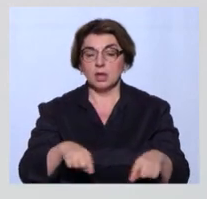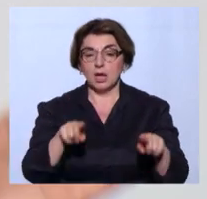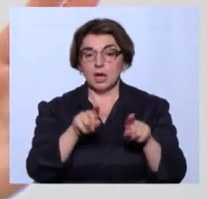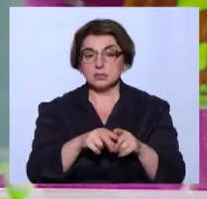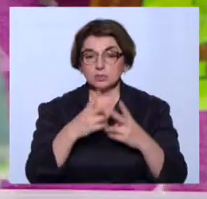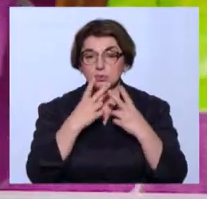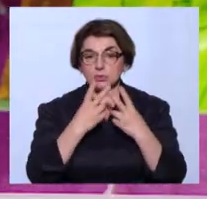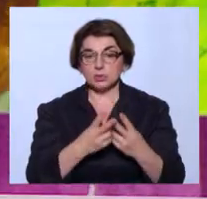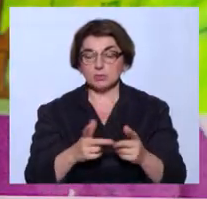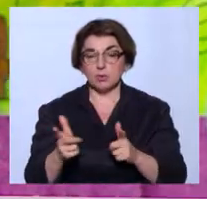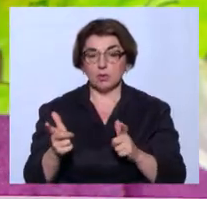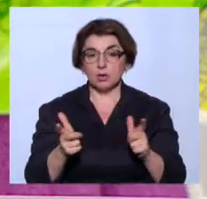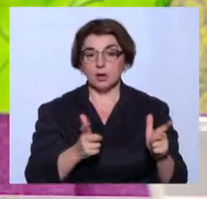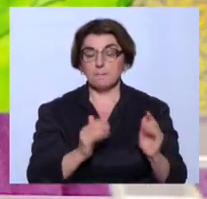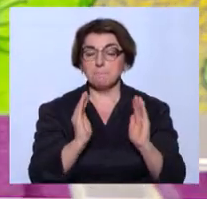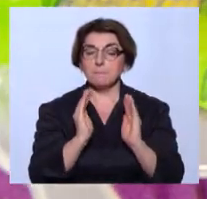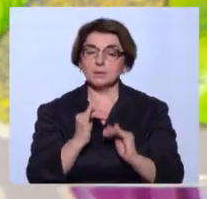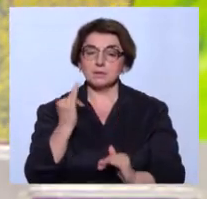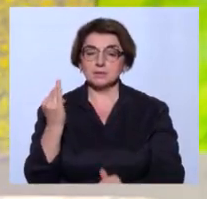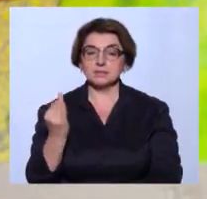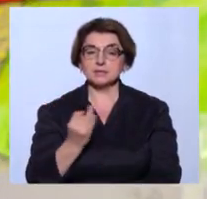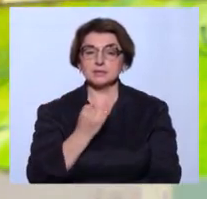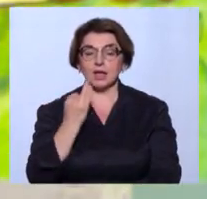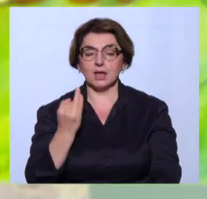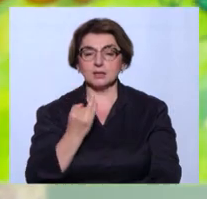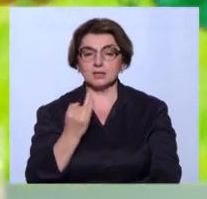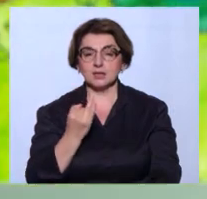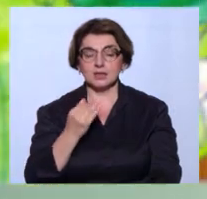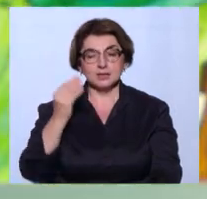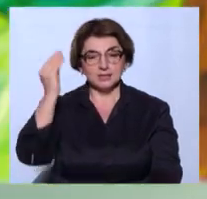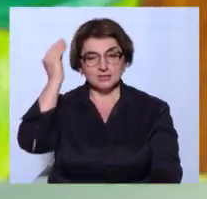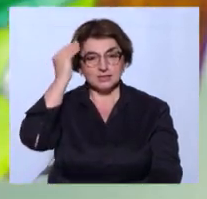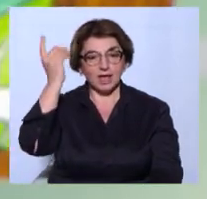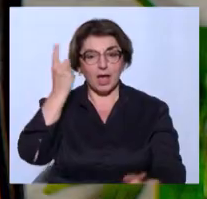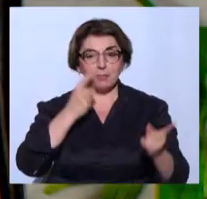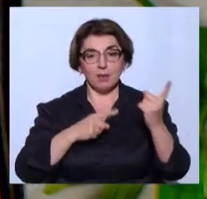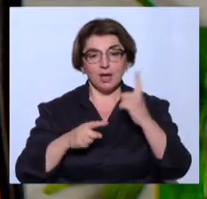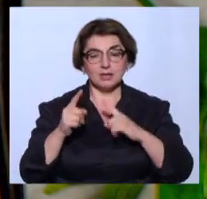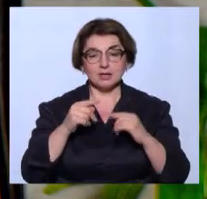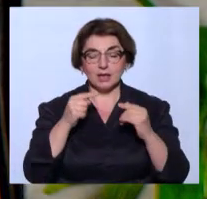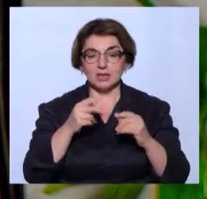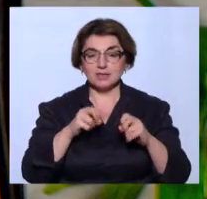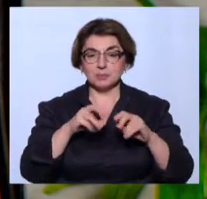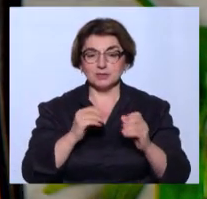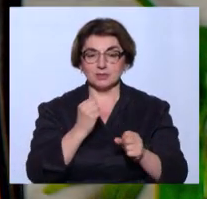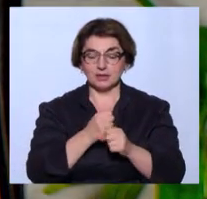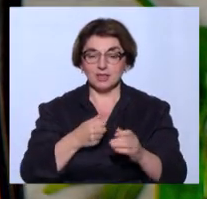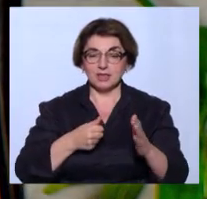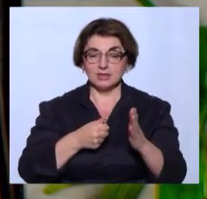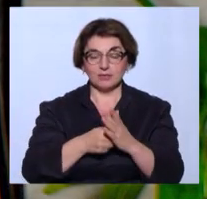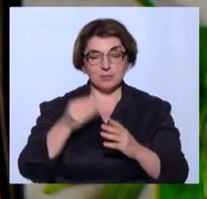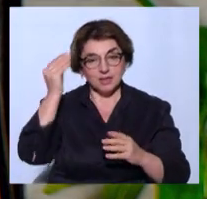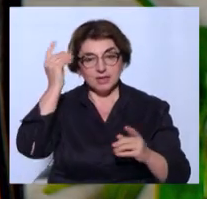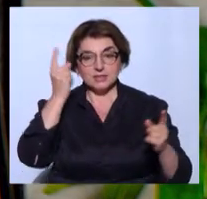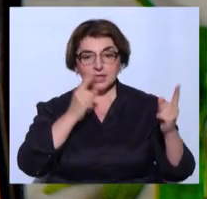ასევე, როგორც ხედავთ, მოგიმზადეთ პატარა საინტერესო ზღაპარი და აი ეს დეკორაციები დაგვეხმარება